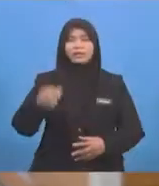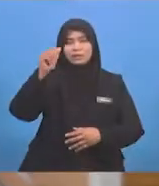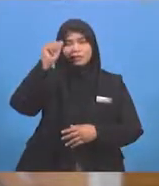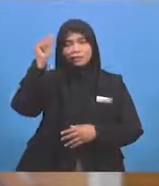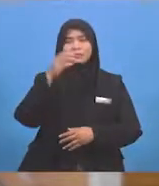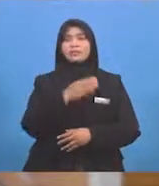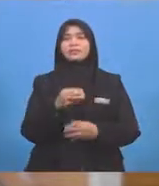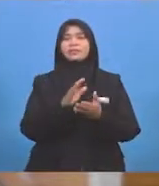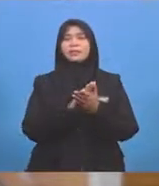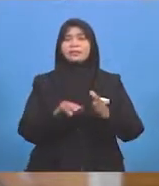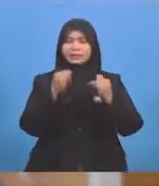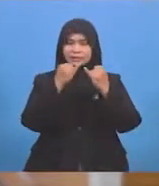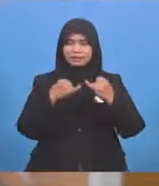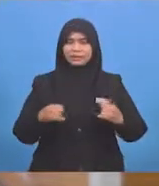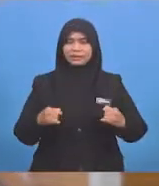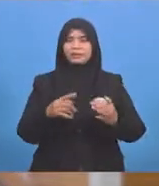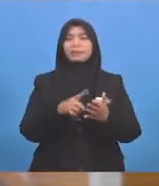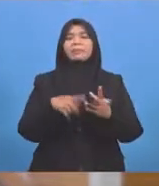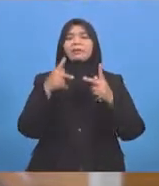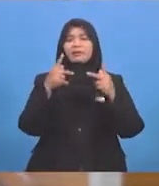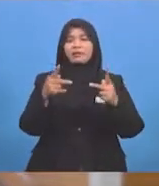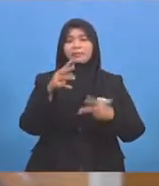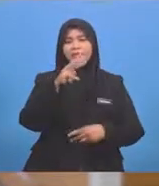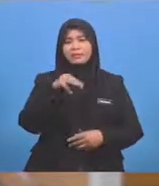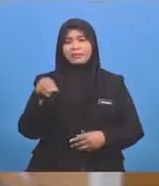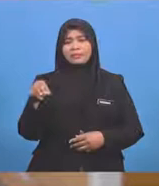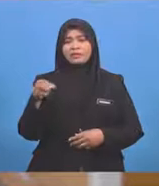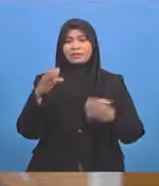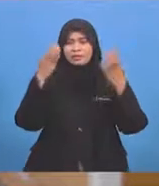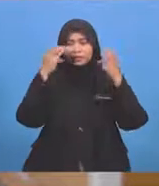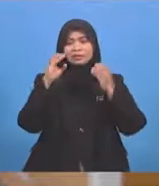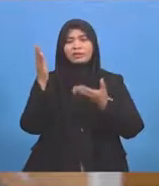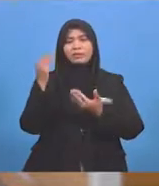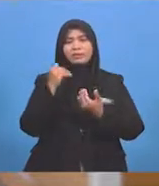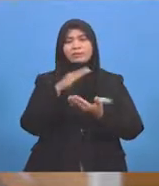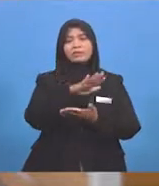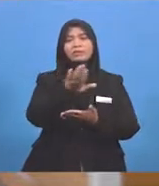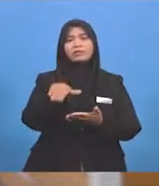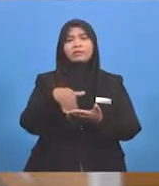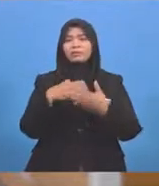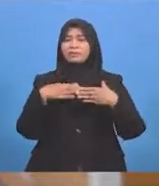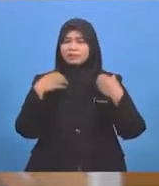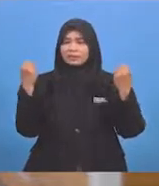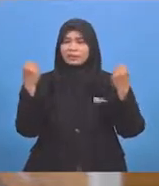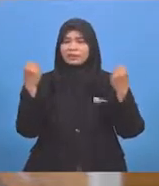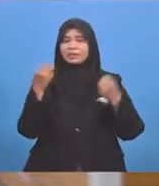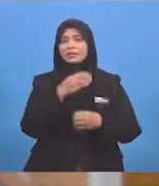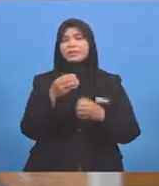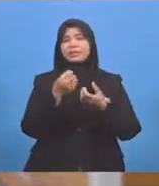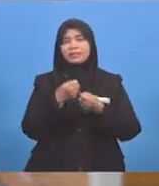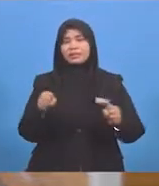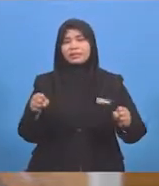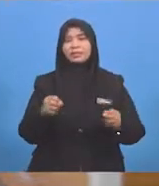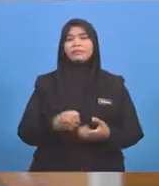Assalamualaikum dan selamat sejahtera. Apa khabar murid-murid? Cikgu harap semua dalam keadaan sihat dan bersedia untuk